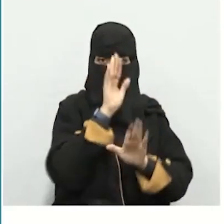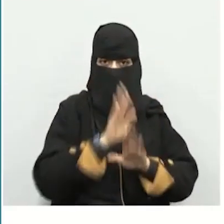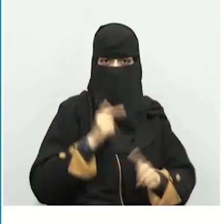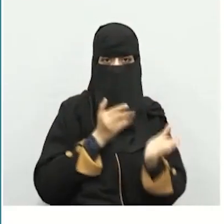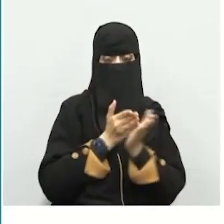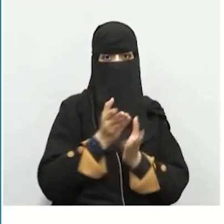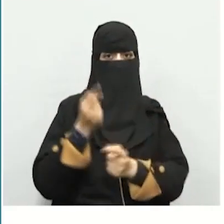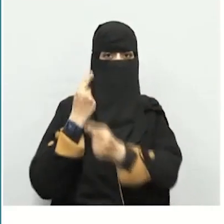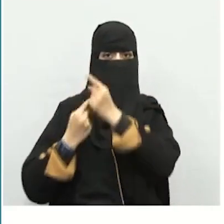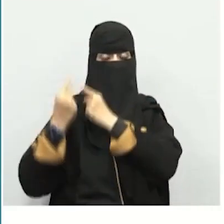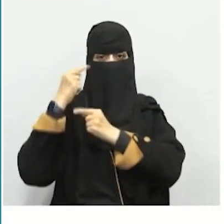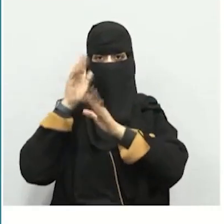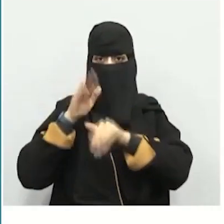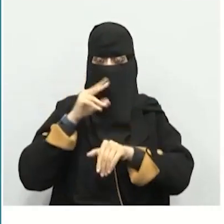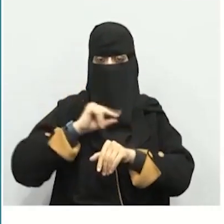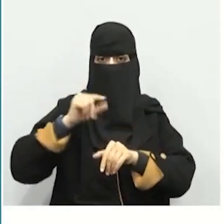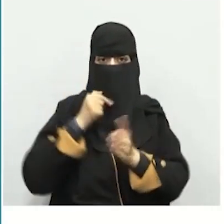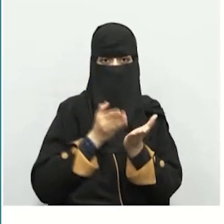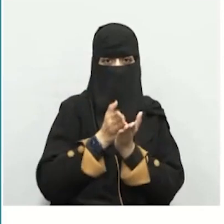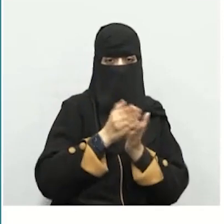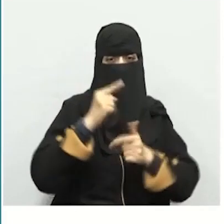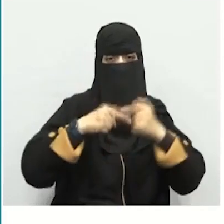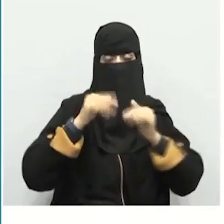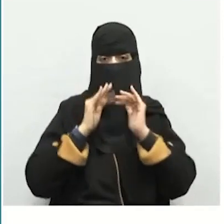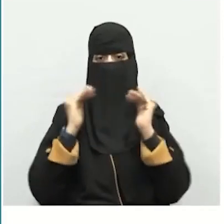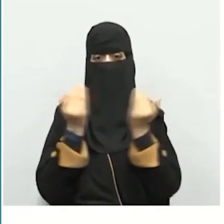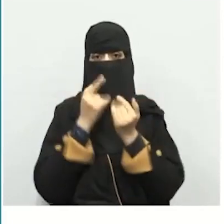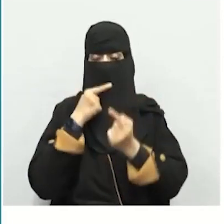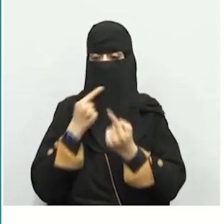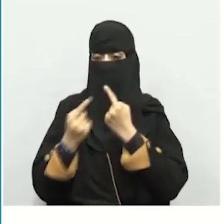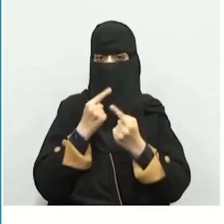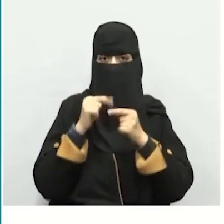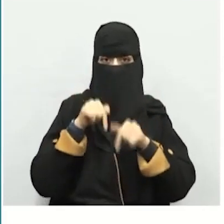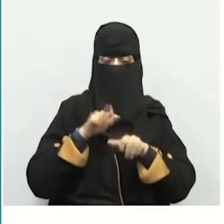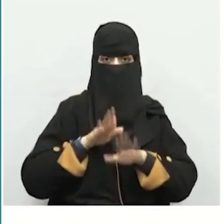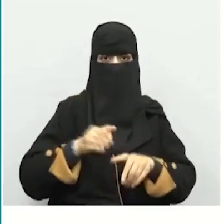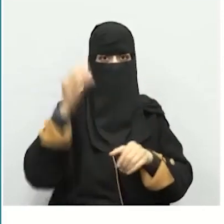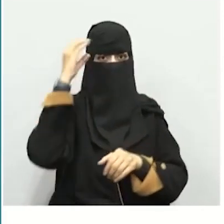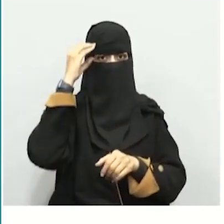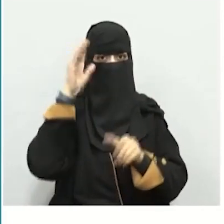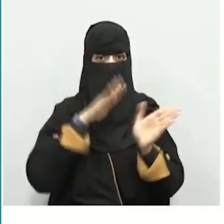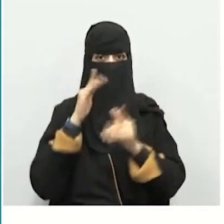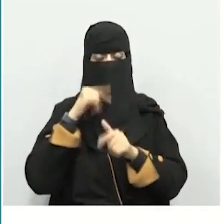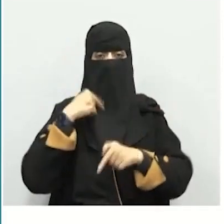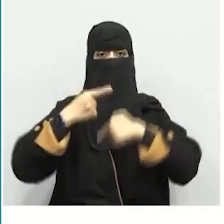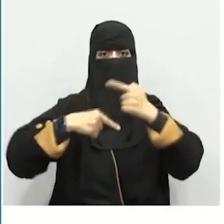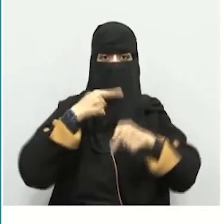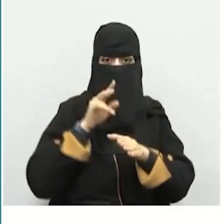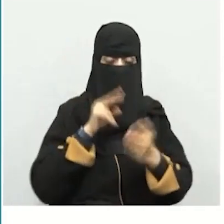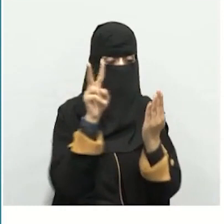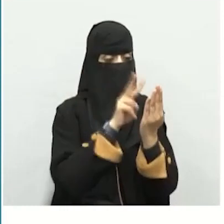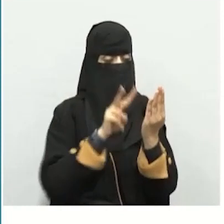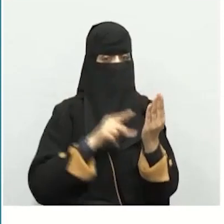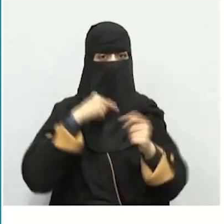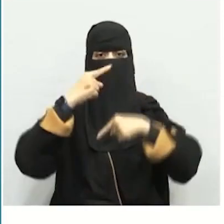مجال التاريخ، كما أن مجالسه دائما مشغولة بالنقاش العلمي، ويداوم على القراءة